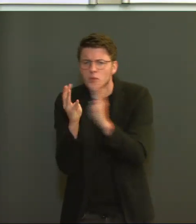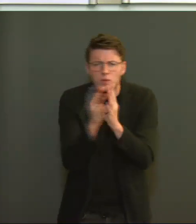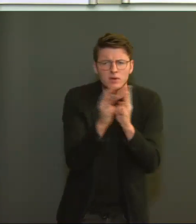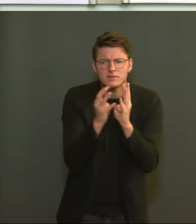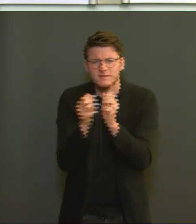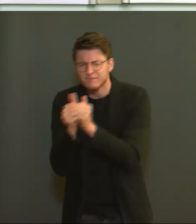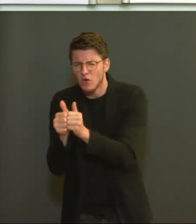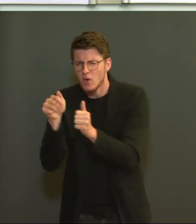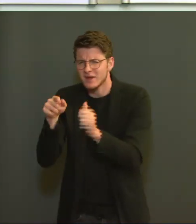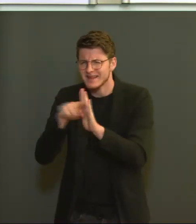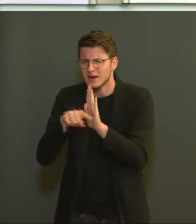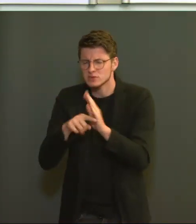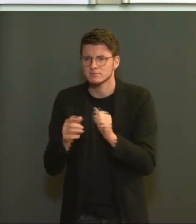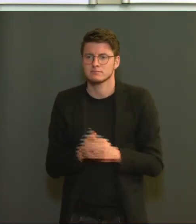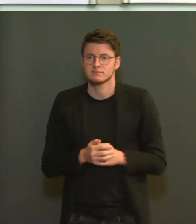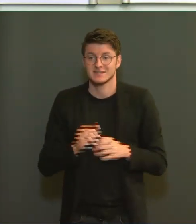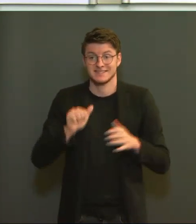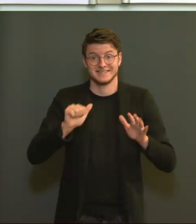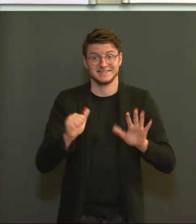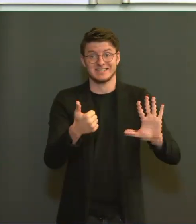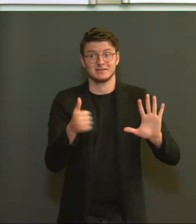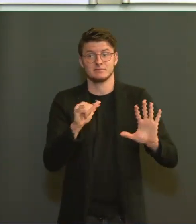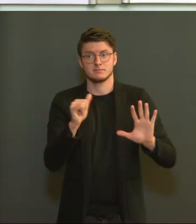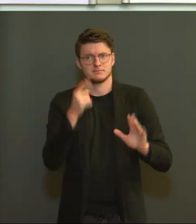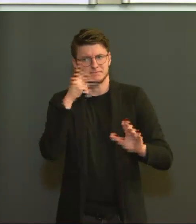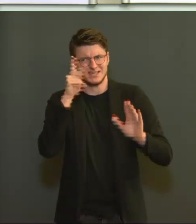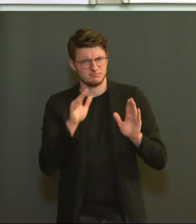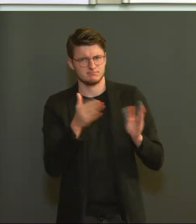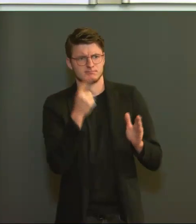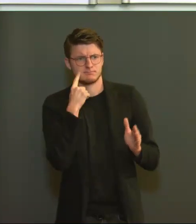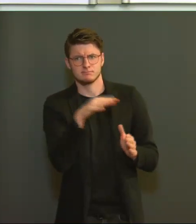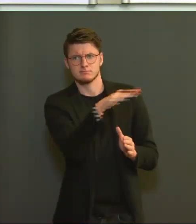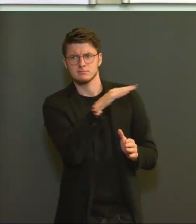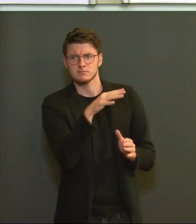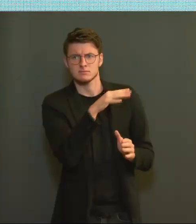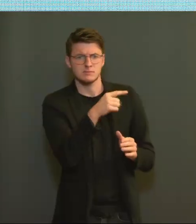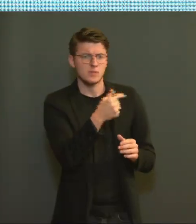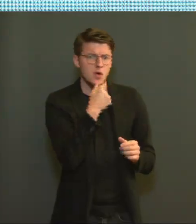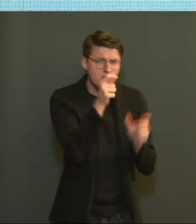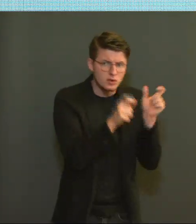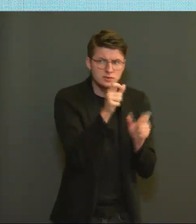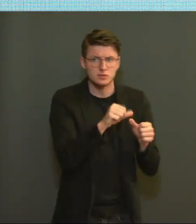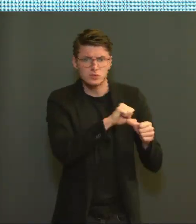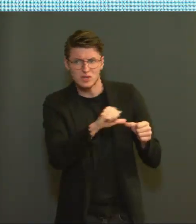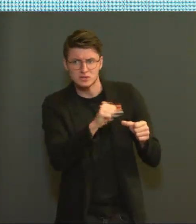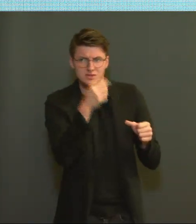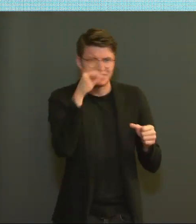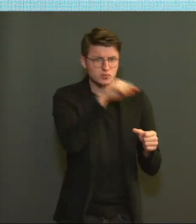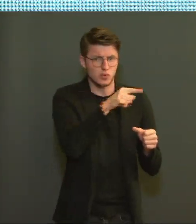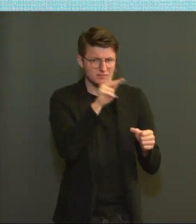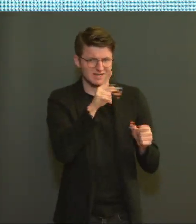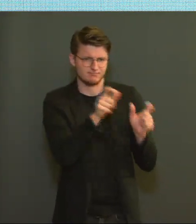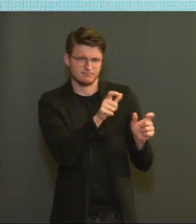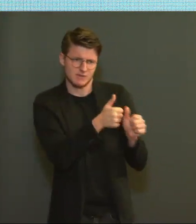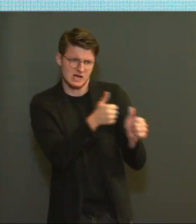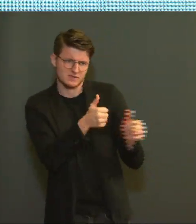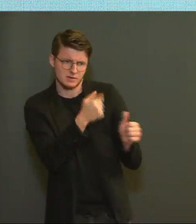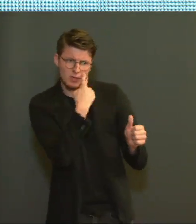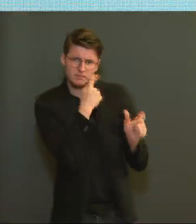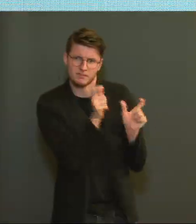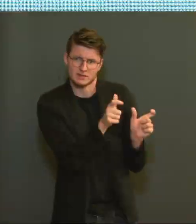wees extra aandachtig bij contacten met oudere en kwetsbare mensen. Ik dank u hartelijk.